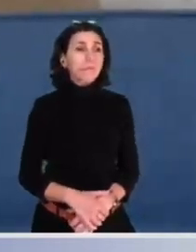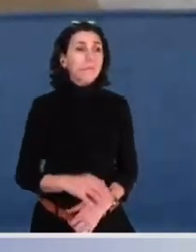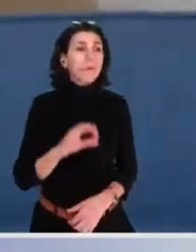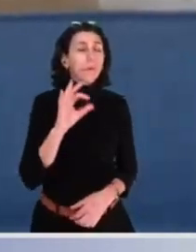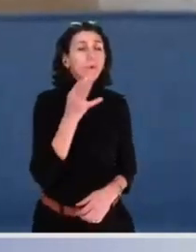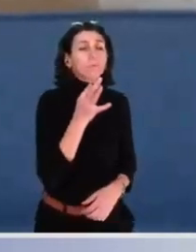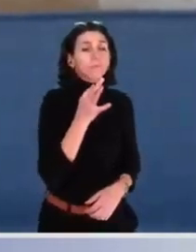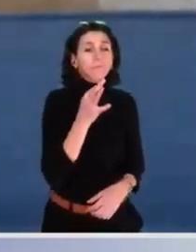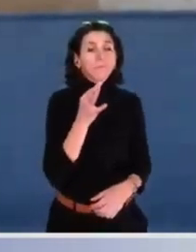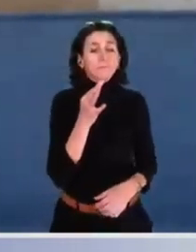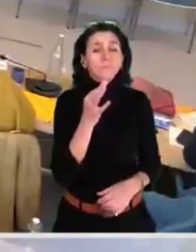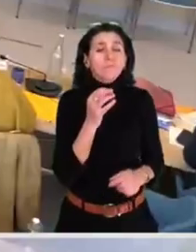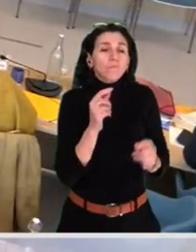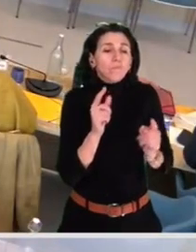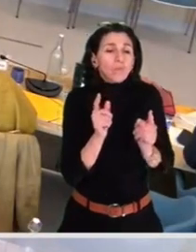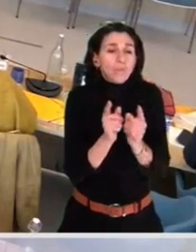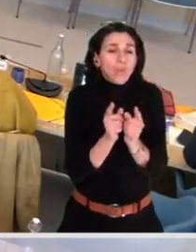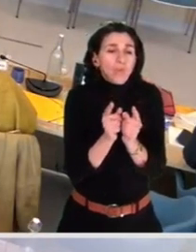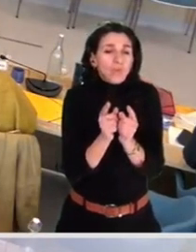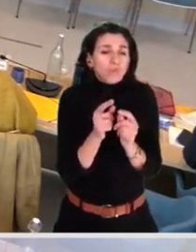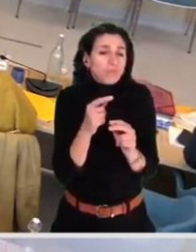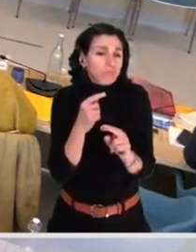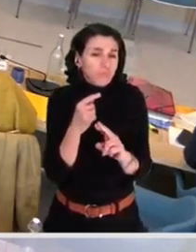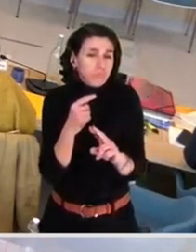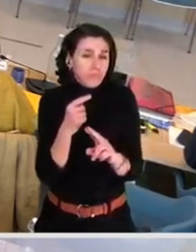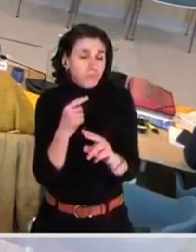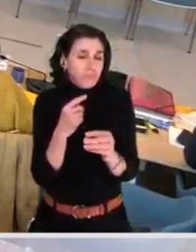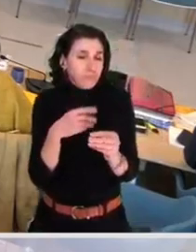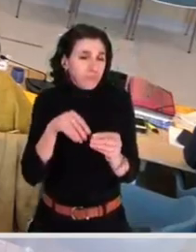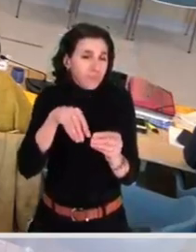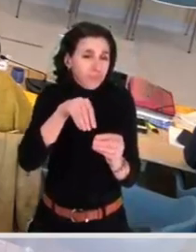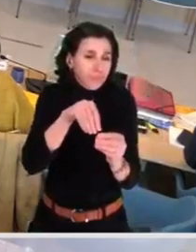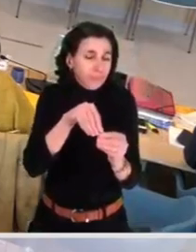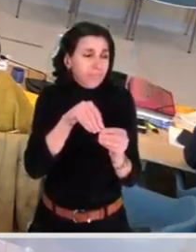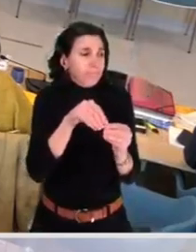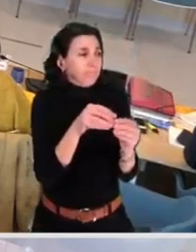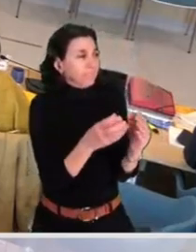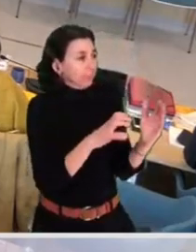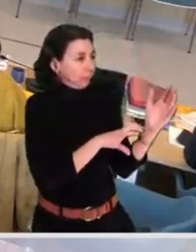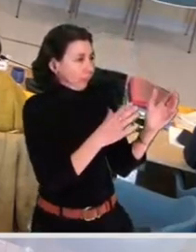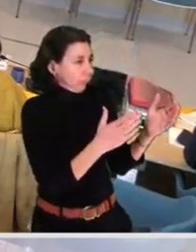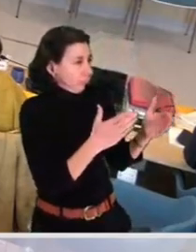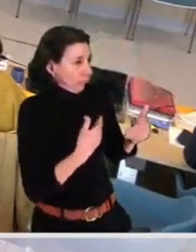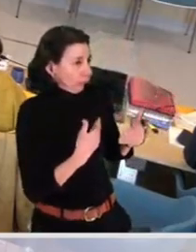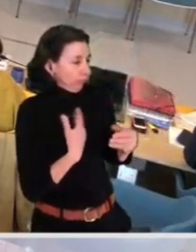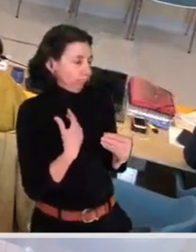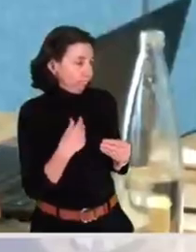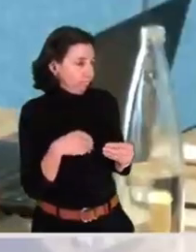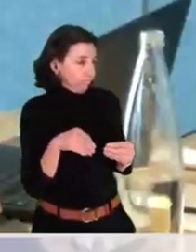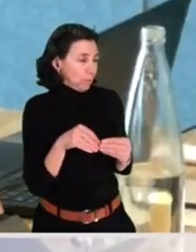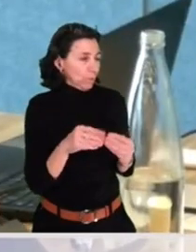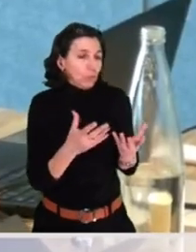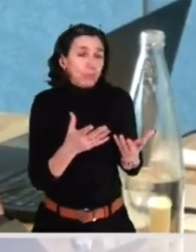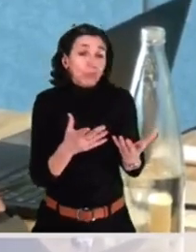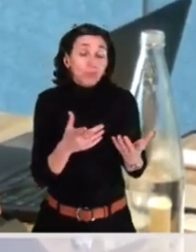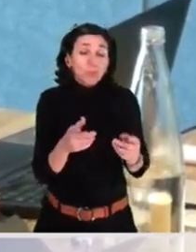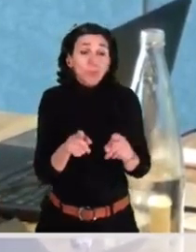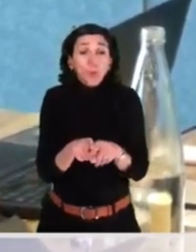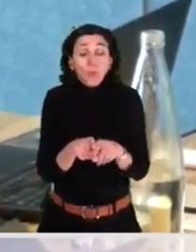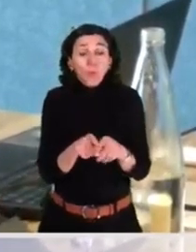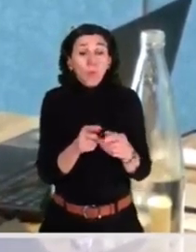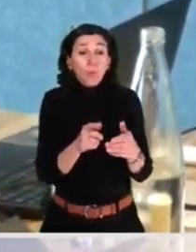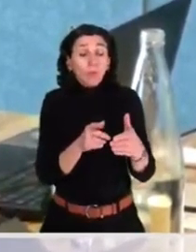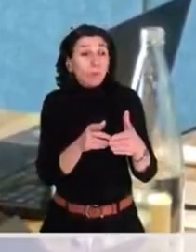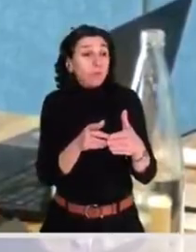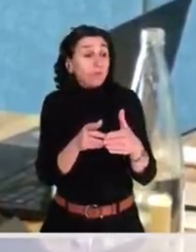Juste quelques mots sur la délibération que vous nous soumettez, qui en quelque sorte invente la résilience verbale,